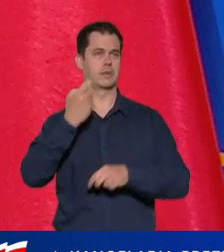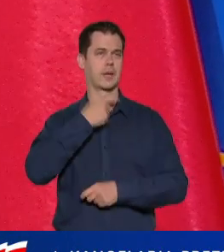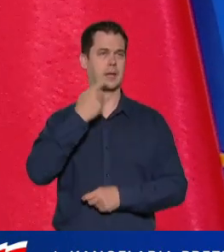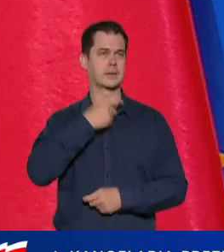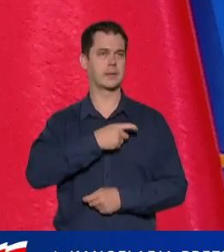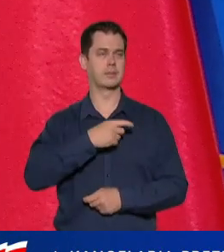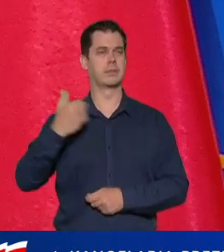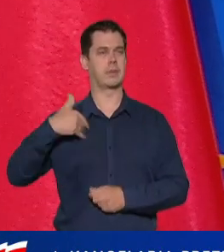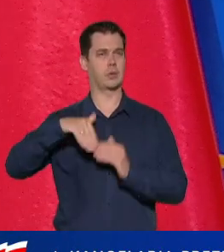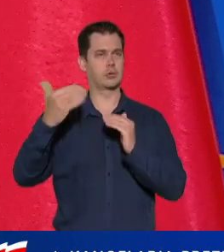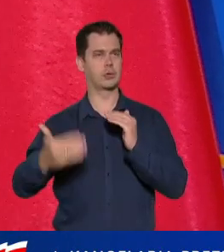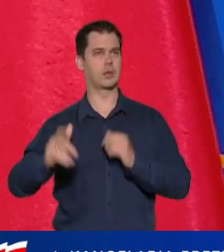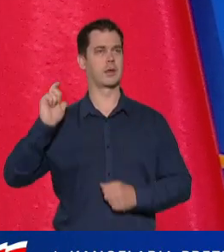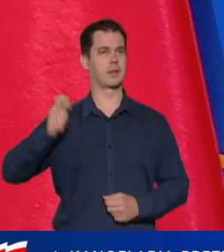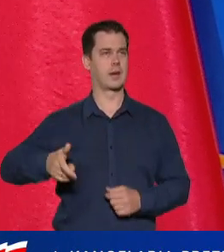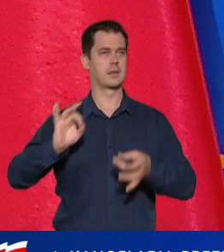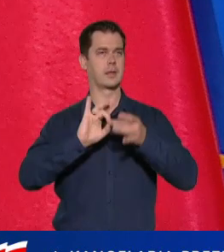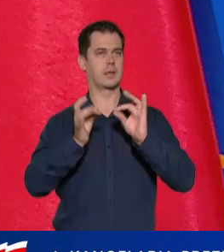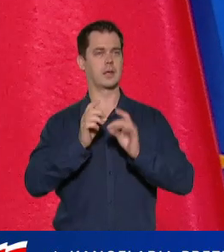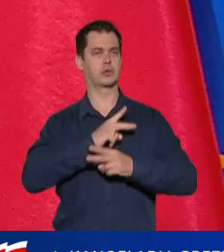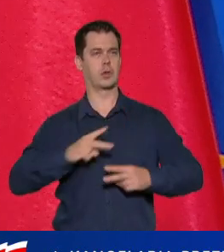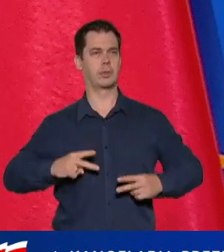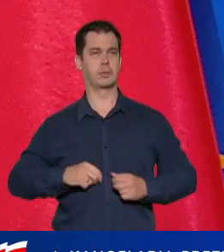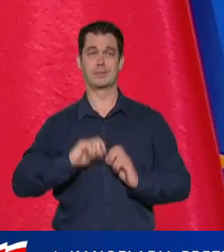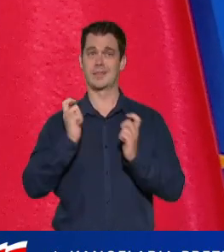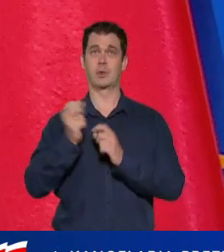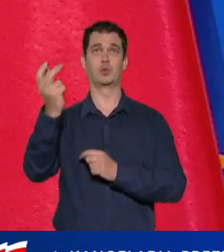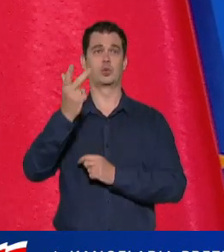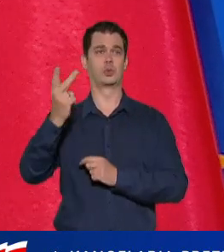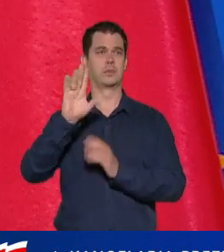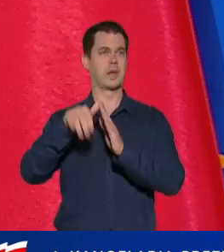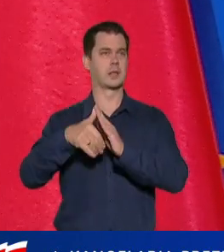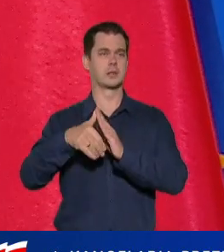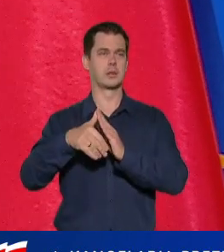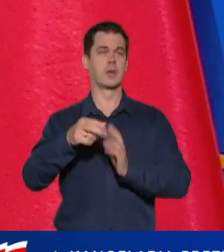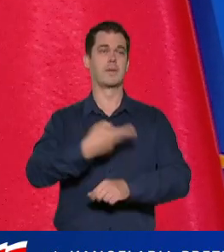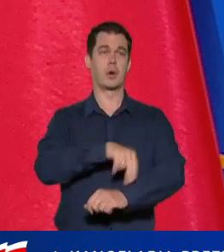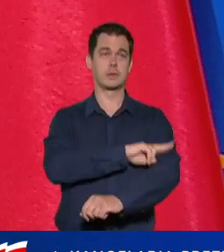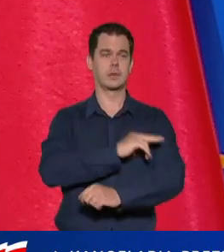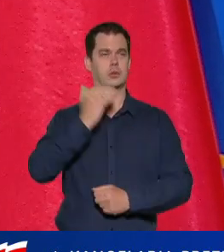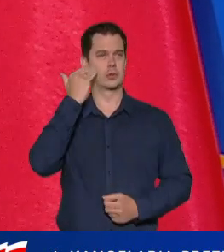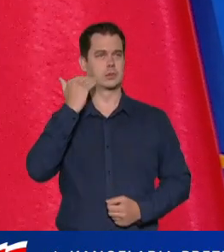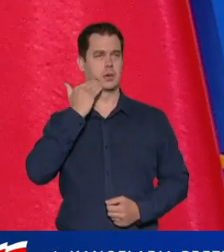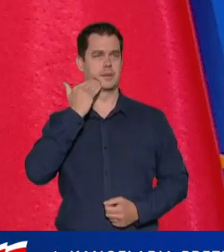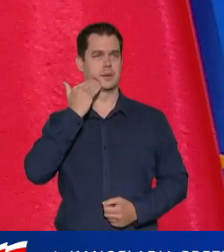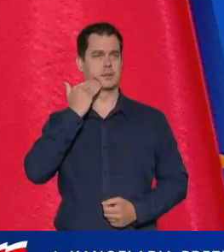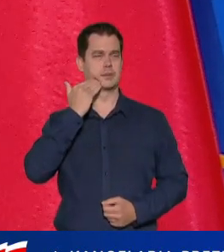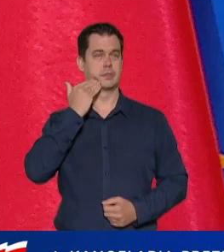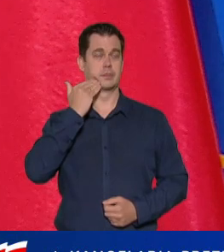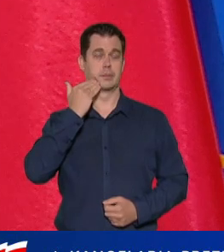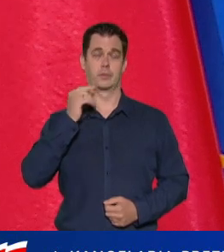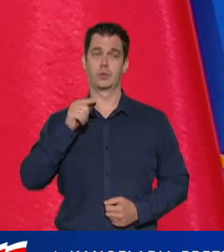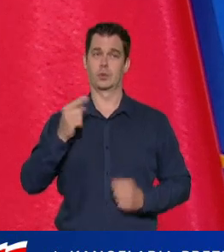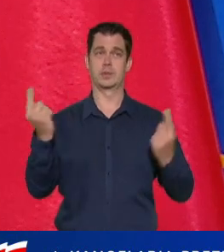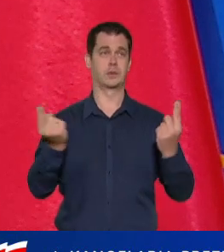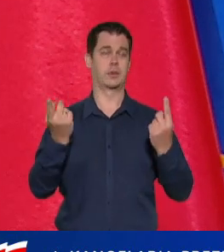Kielce, Białystok, Gdańsk, Gdynia, Sopot, czyli całe Trójmiasto, Poznań i Częstochowa. Ta